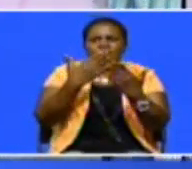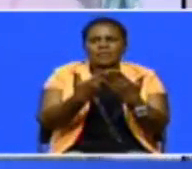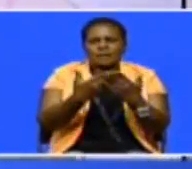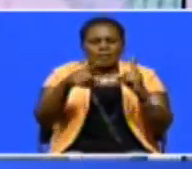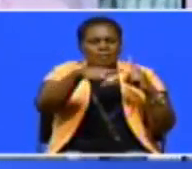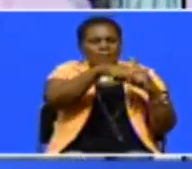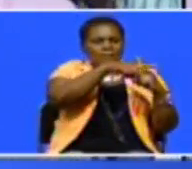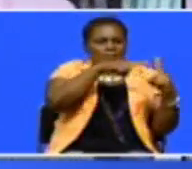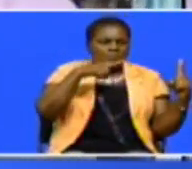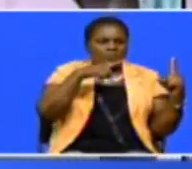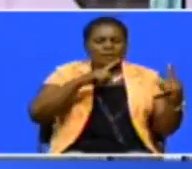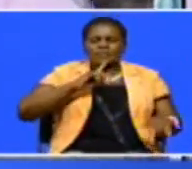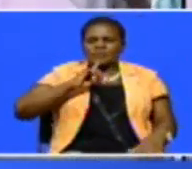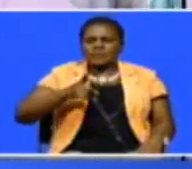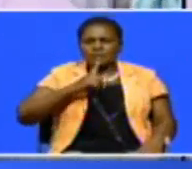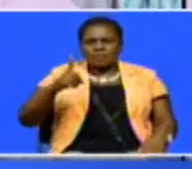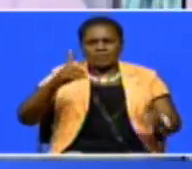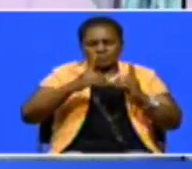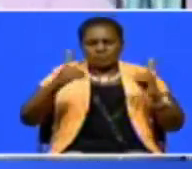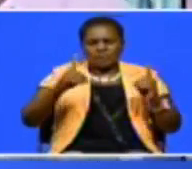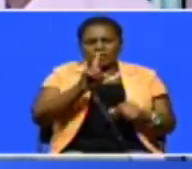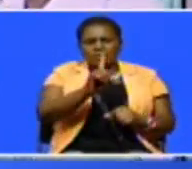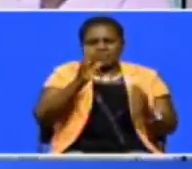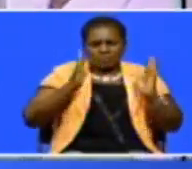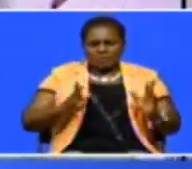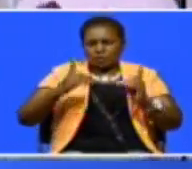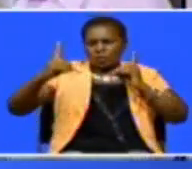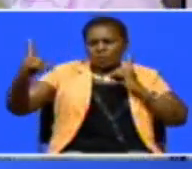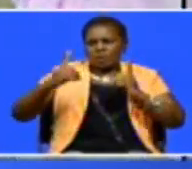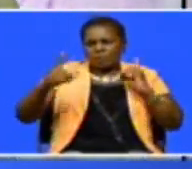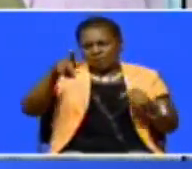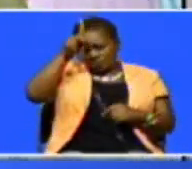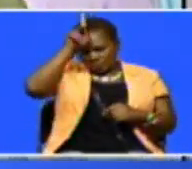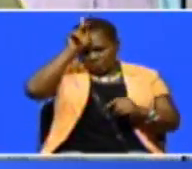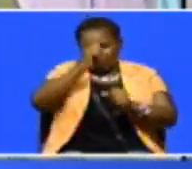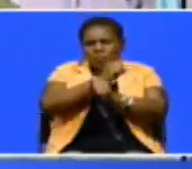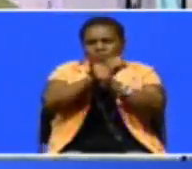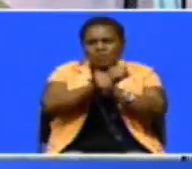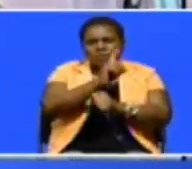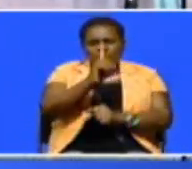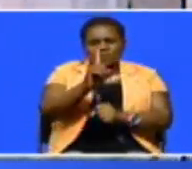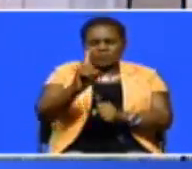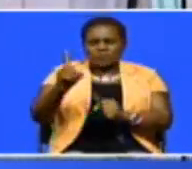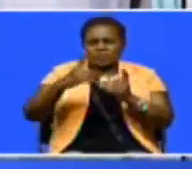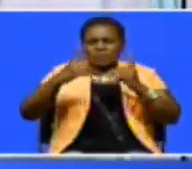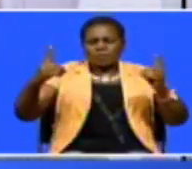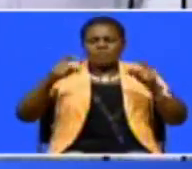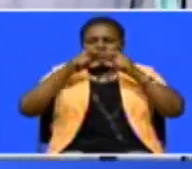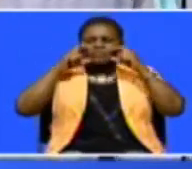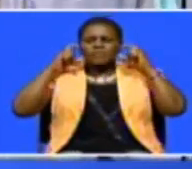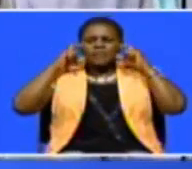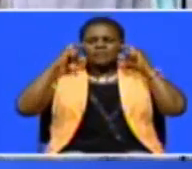tunachinja kinidhamu, tunatenda kwa distance, naona kama kila mtu ako distance na mbuzi zimechungwa, kila mtu amekaa distance na watu wamevaa